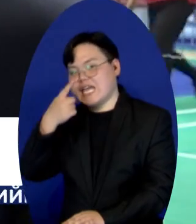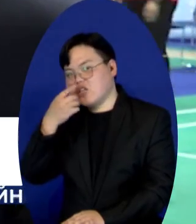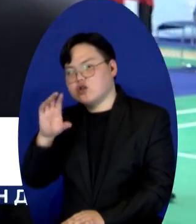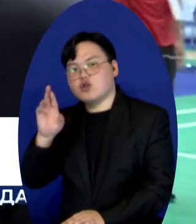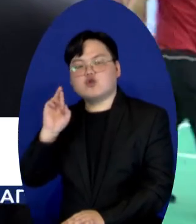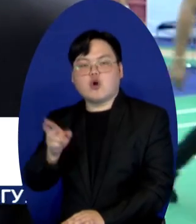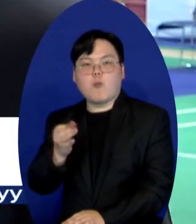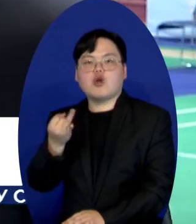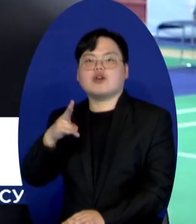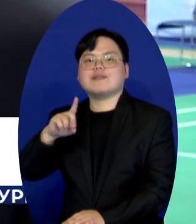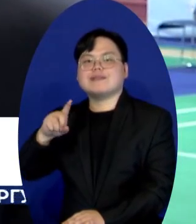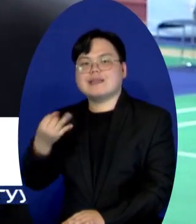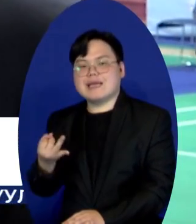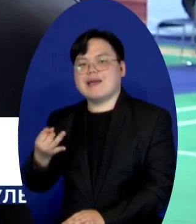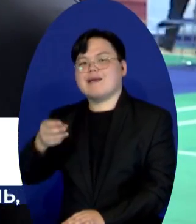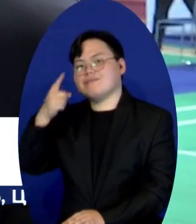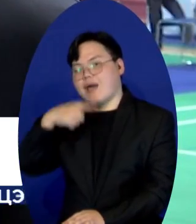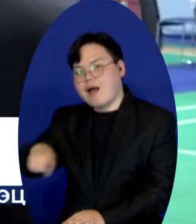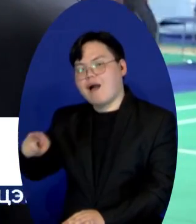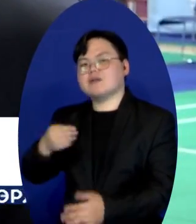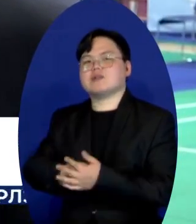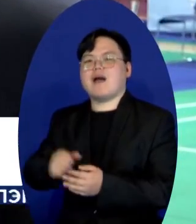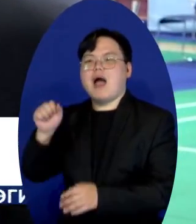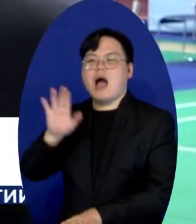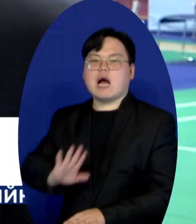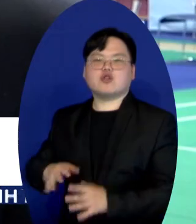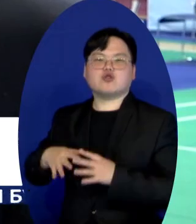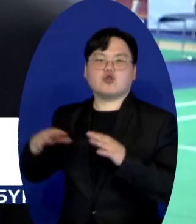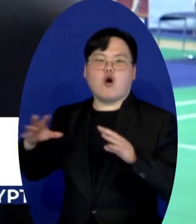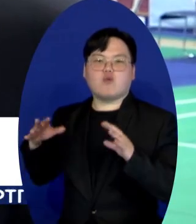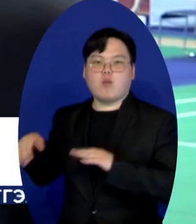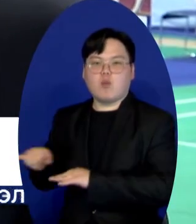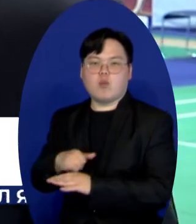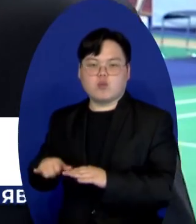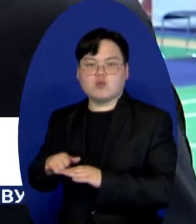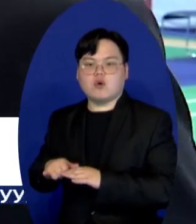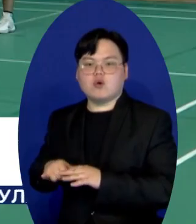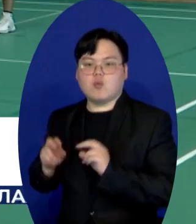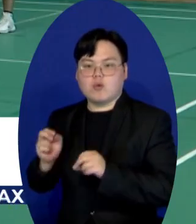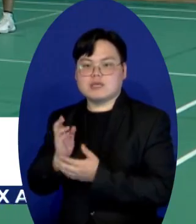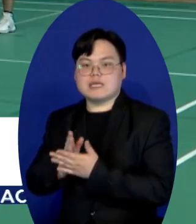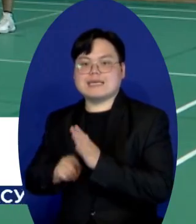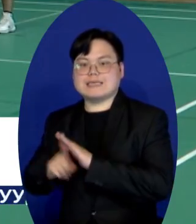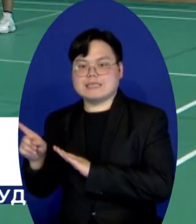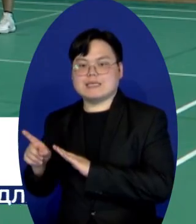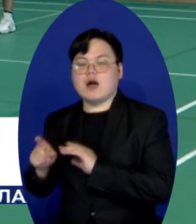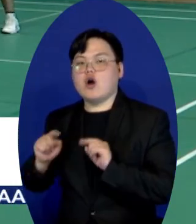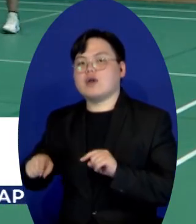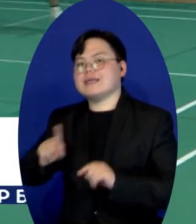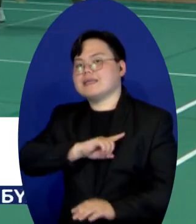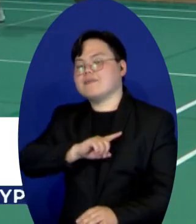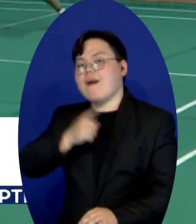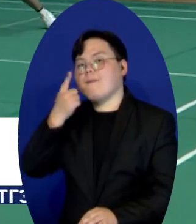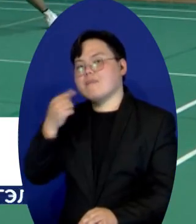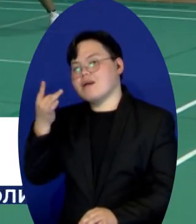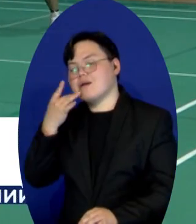Япон, Индонез, Таиланд одоо бүх тийм Азийн том орнуудад бол хамгийн том спорт нь болж эхэлж байна. Өнөөдөр тэмцээний